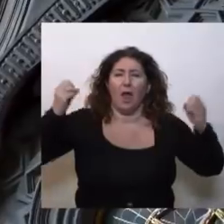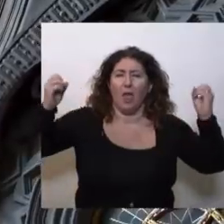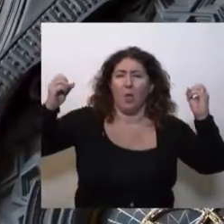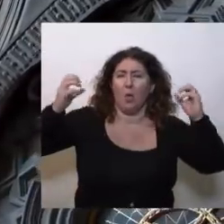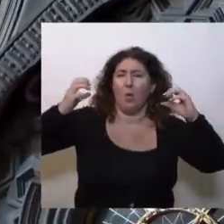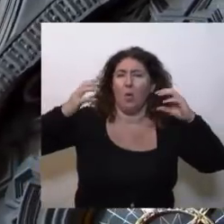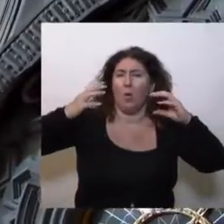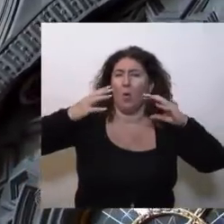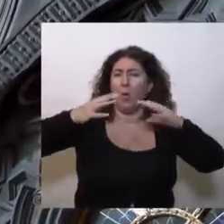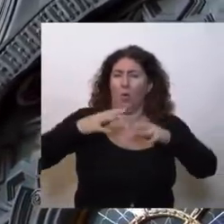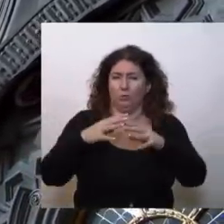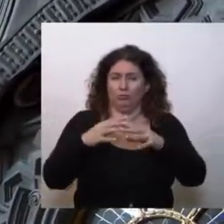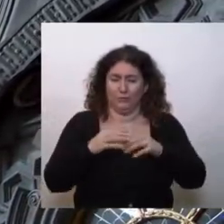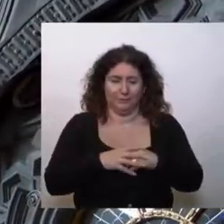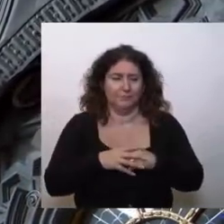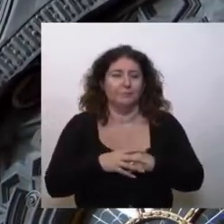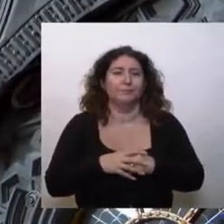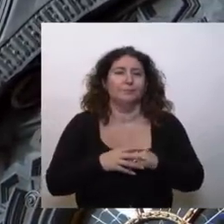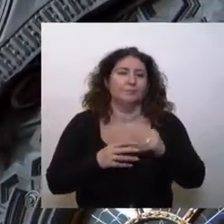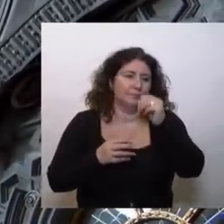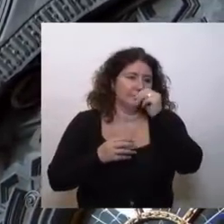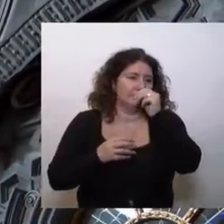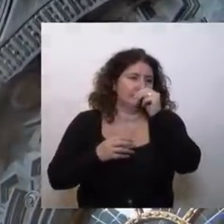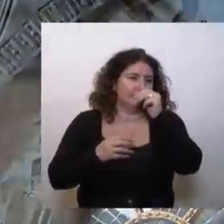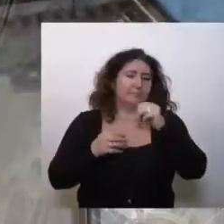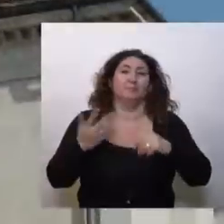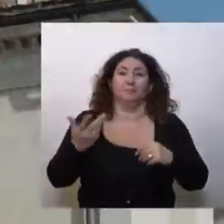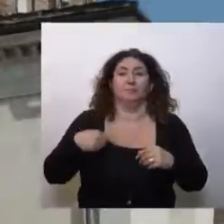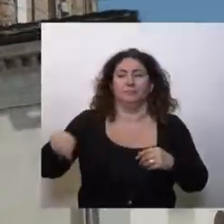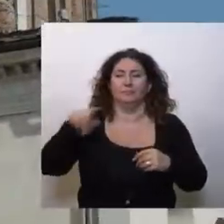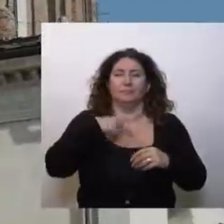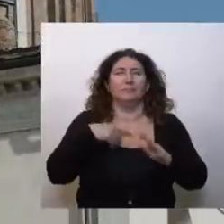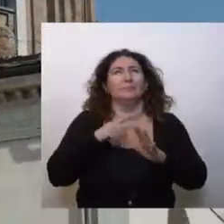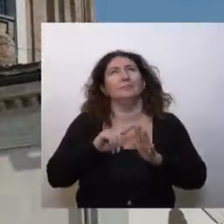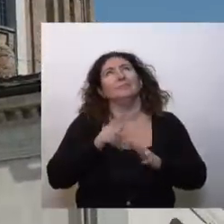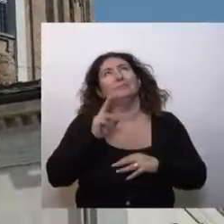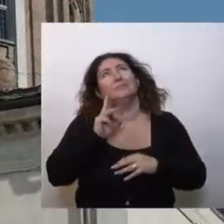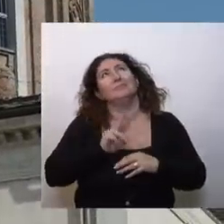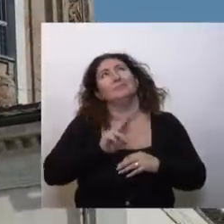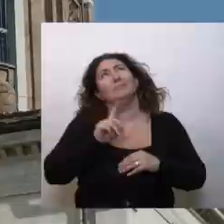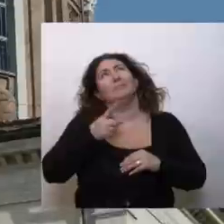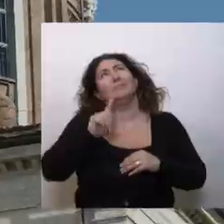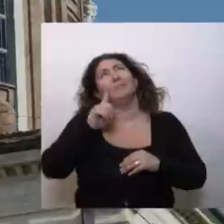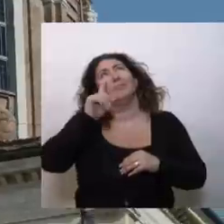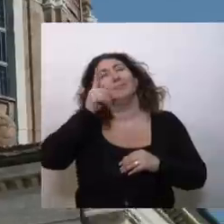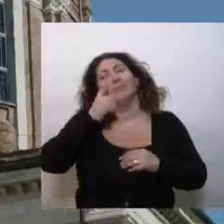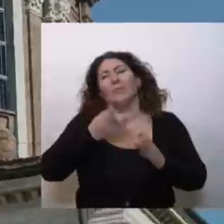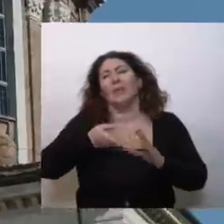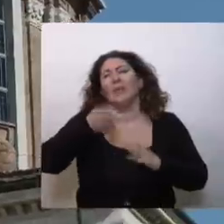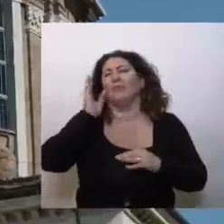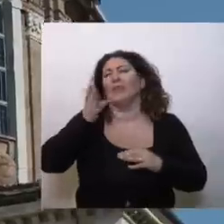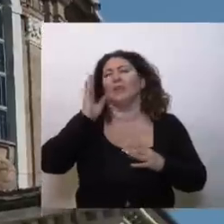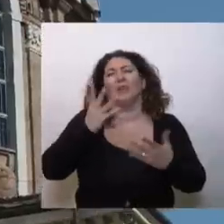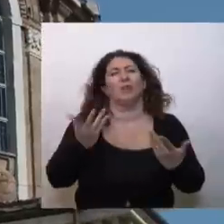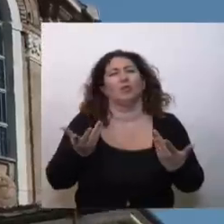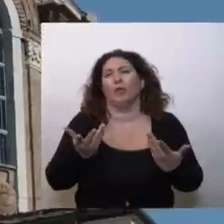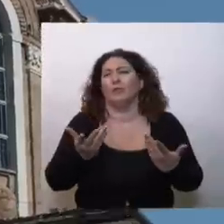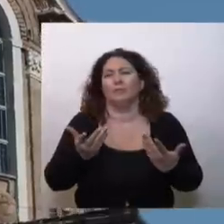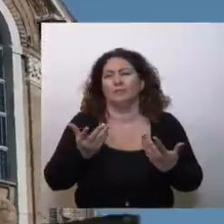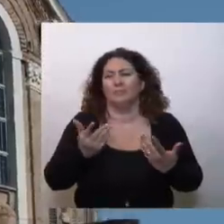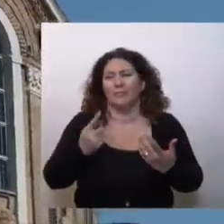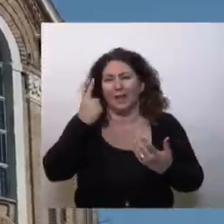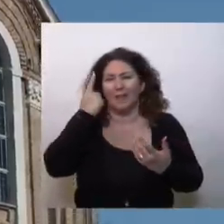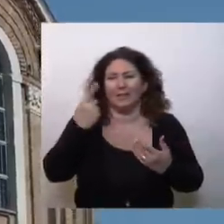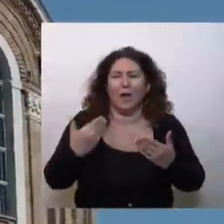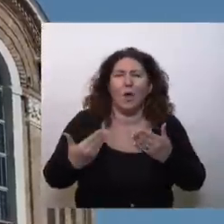modo, diciamo, porta il nostro immaginario verso l'infinito, costruisce un'idea assolutamente nuova, ma risolve anche